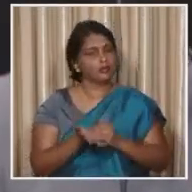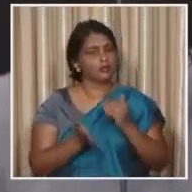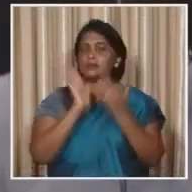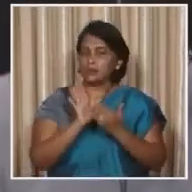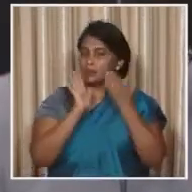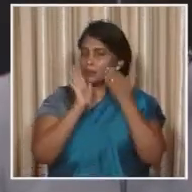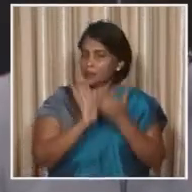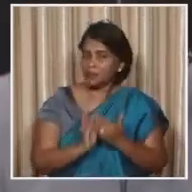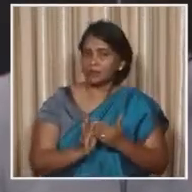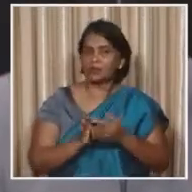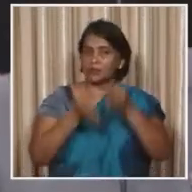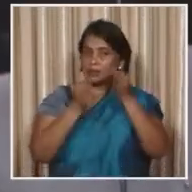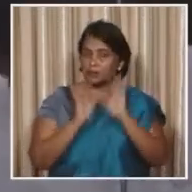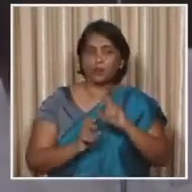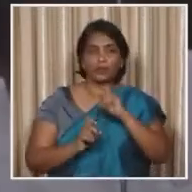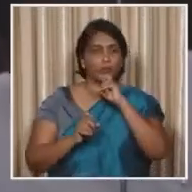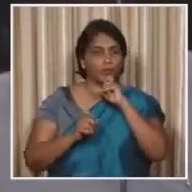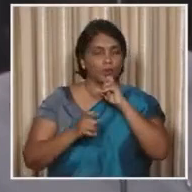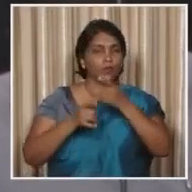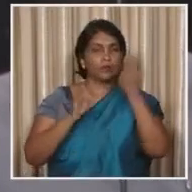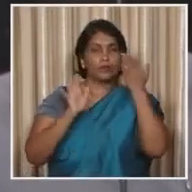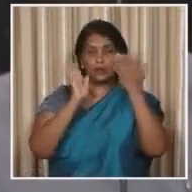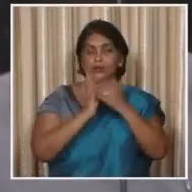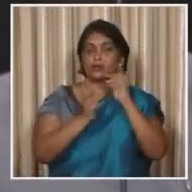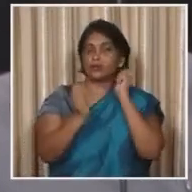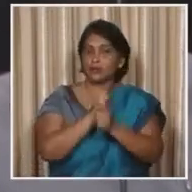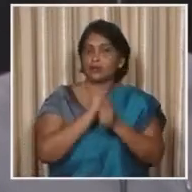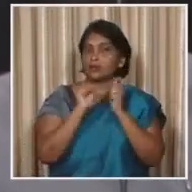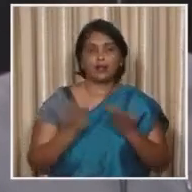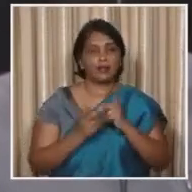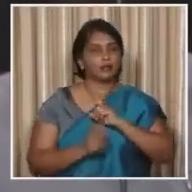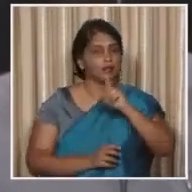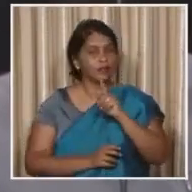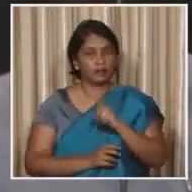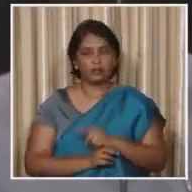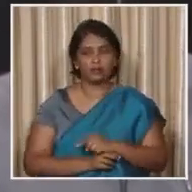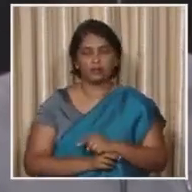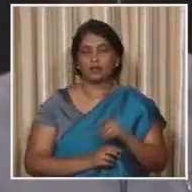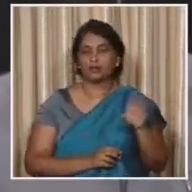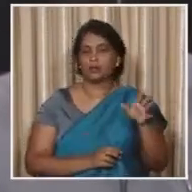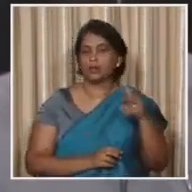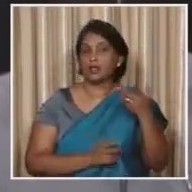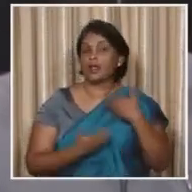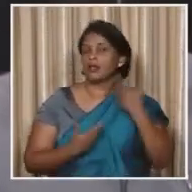පෙන්වා දෙද්දි නිසි පරිදි ශ්‍රේෂ්ඨාධිකරණයේ පෙන්වා දුන් සංශෝධන වෙලා නැහැ කියලා පෙන්වා දෙ. ඒක